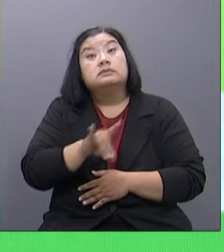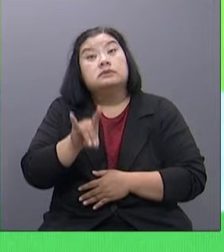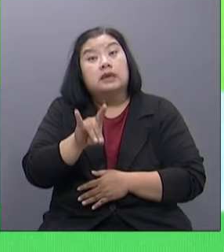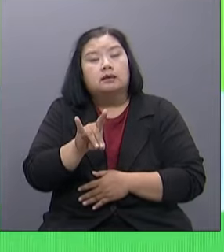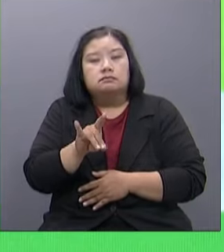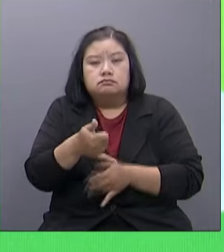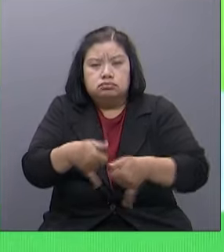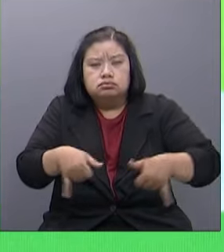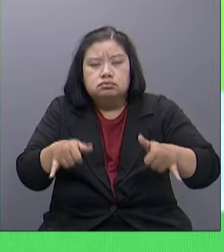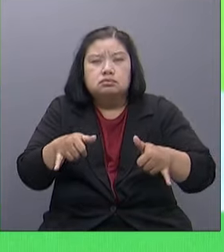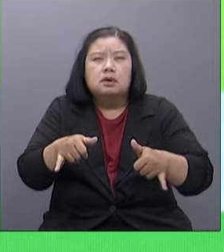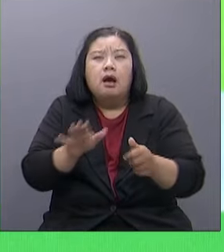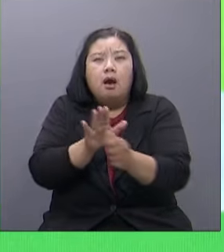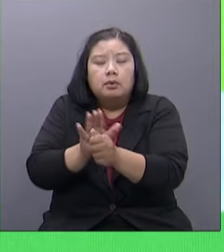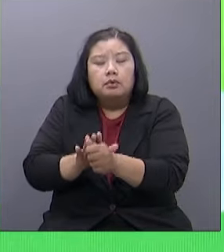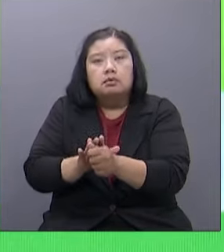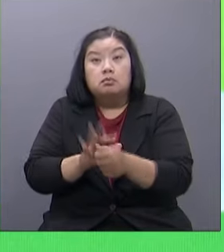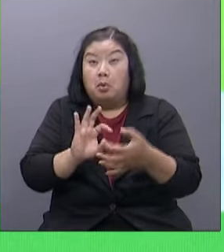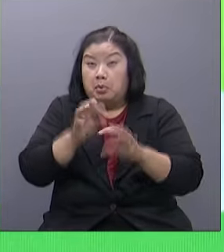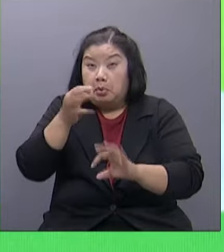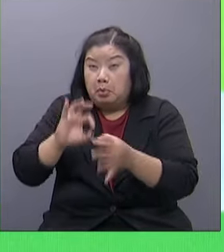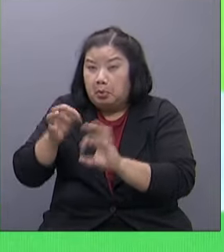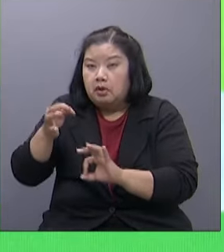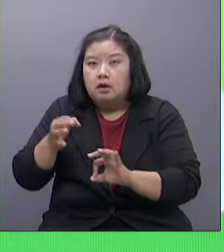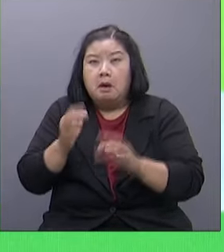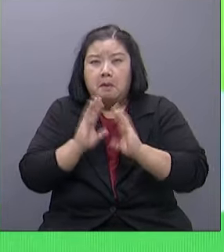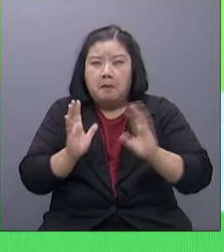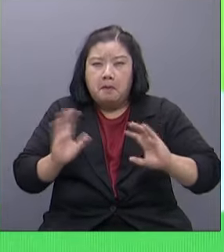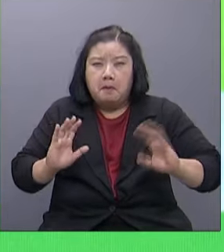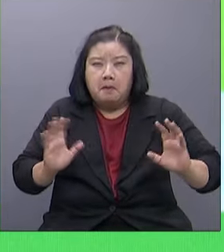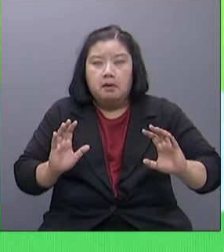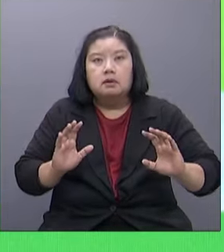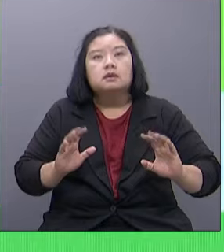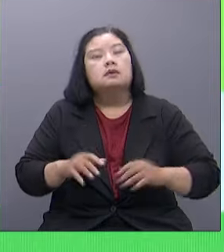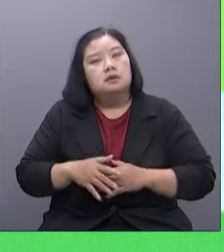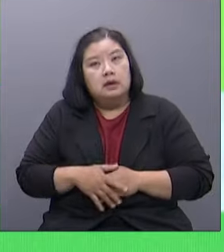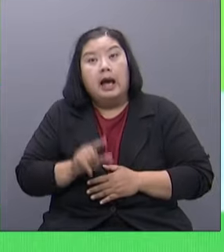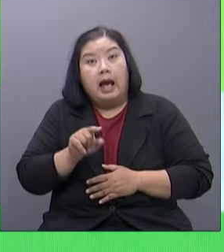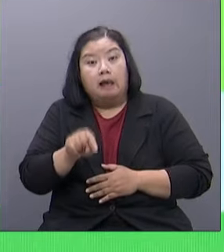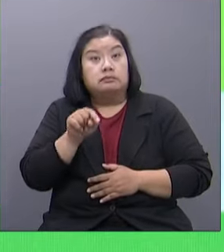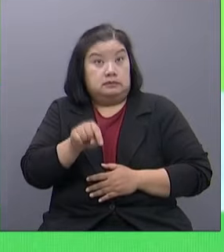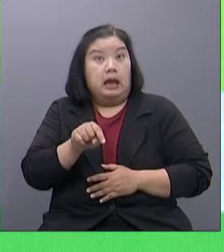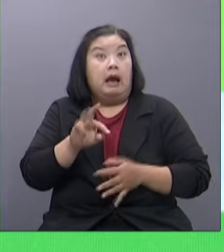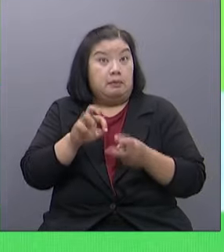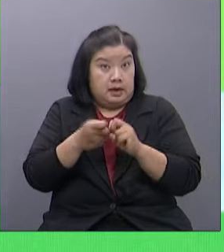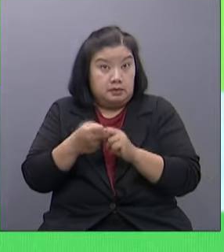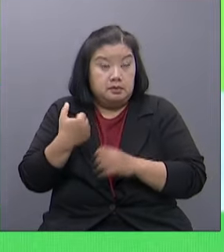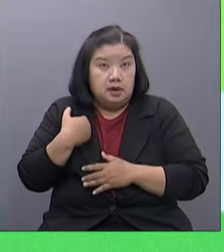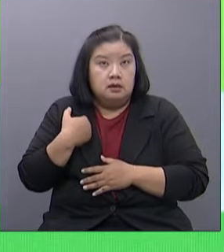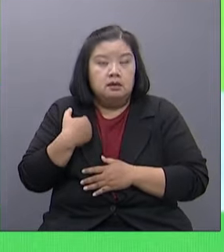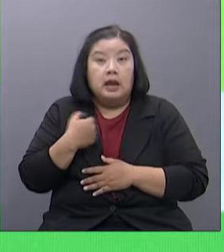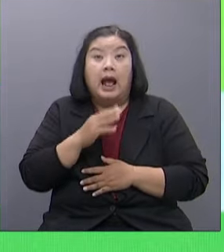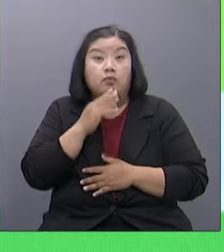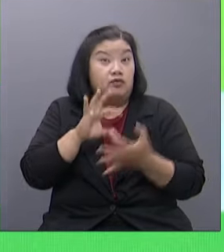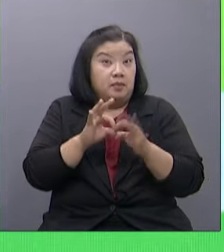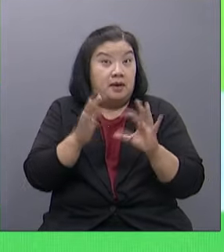ไหม้ก็มีหลายคนพูดถึงว่าการที่สัตว์เข้าไปอยู่รวมกันแบบแอรอัดแบบนี้จริงๆเนี่ยจะส่งผลกระทบแม้จะไม่เกิดเหตุนะแต่ว่า